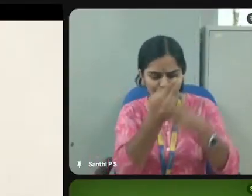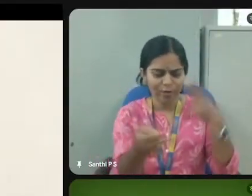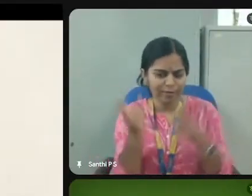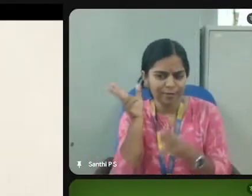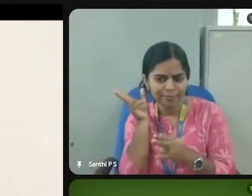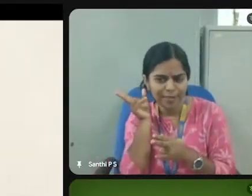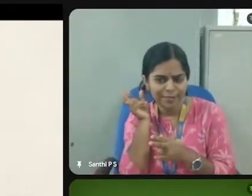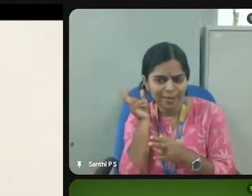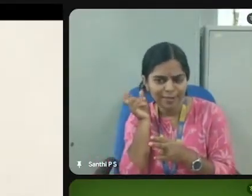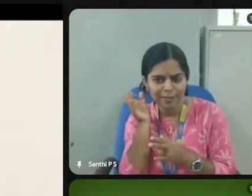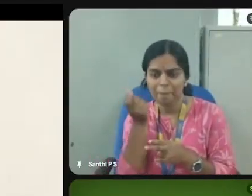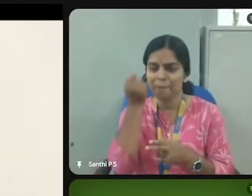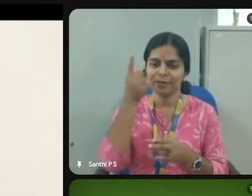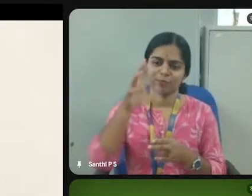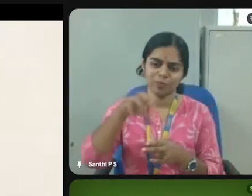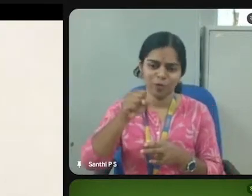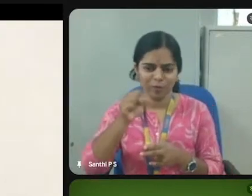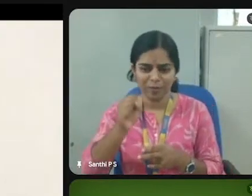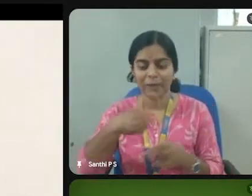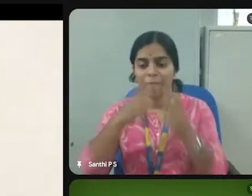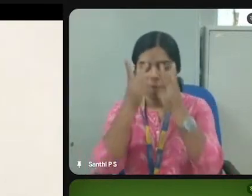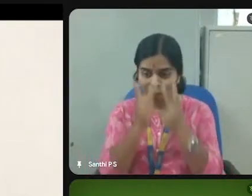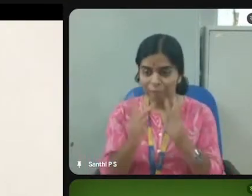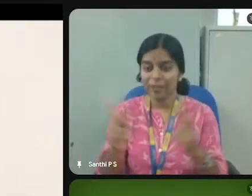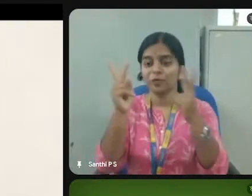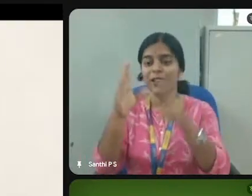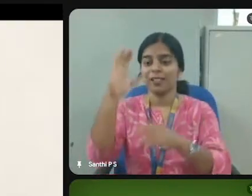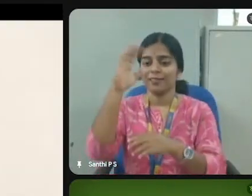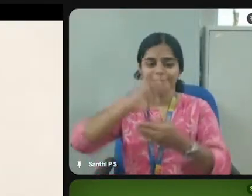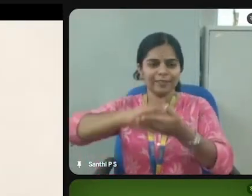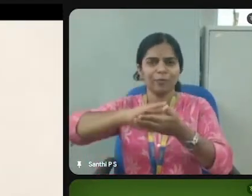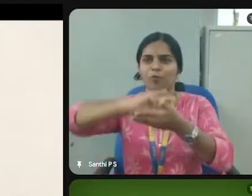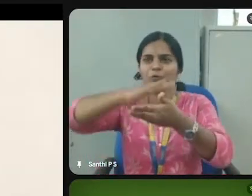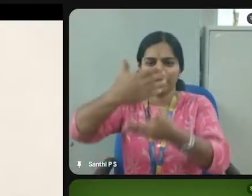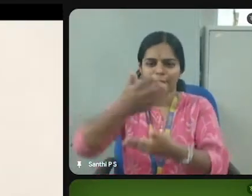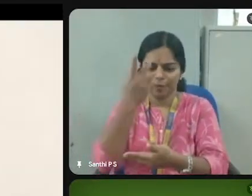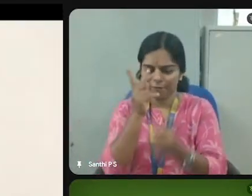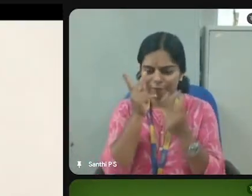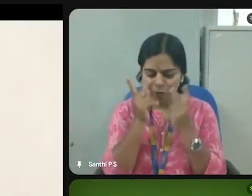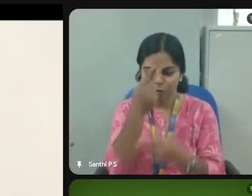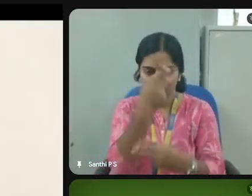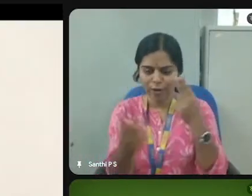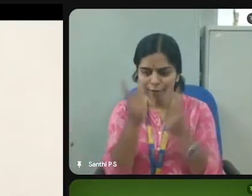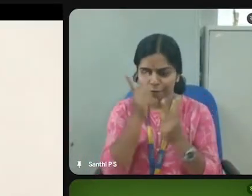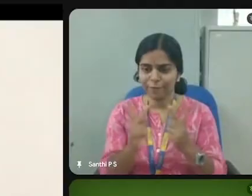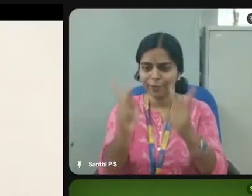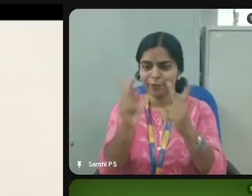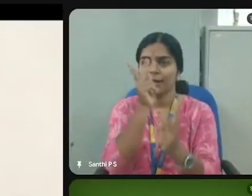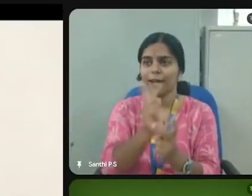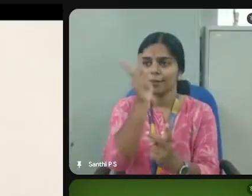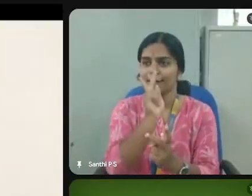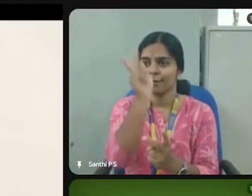അസിസ്റ്റീവ് ടെക്നോളജീസ് യൂസ് ചെയ്യാറുണ്ട്. വിഷ്വൽ കാലണ്ടേഴ്സ് പറയാം. അതേപോലെ തന്നെ അവർക്ക് ഓരോന്ന് ഹോംവർക്ക് ചെയ്യാനുള്ള